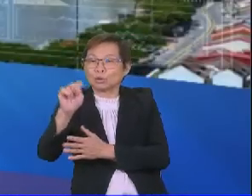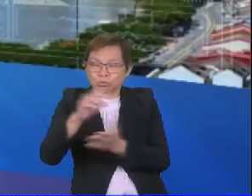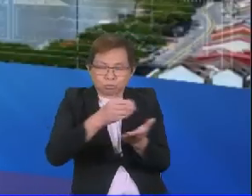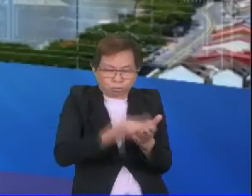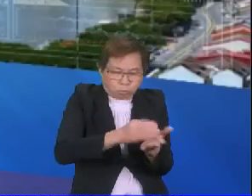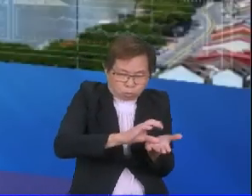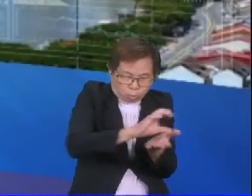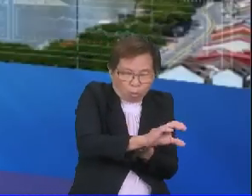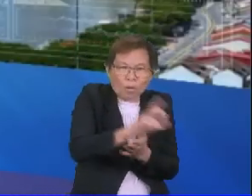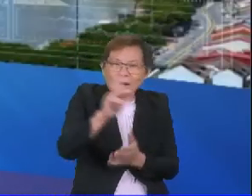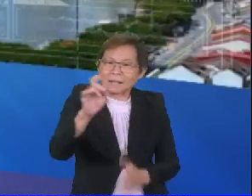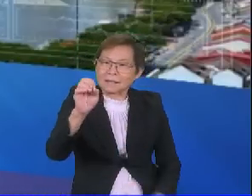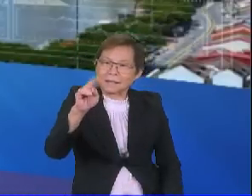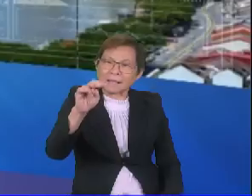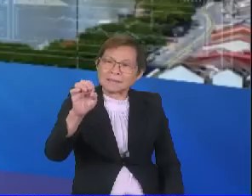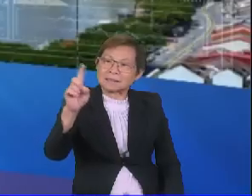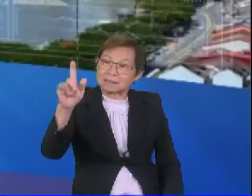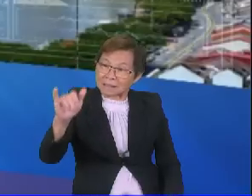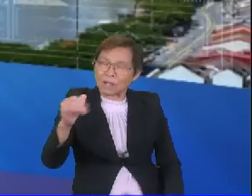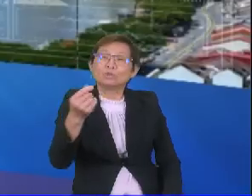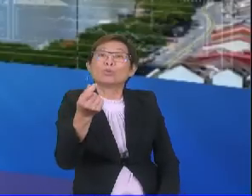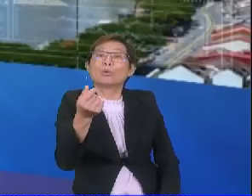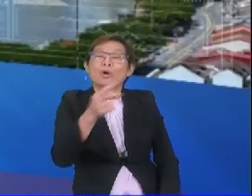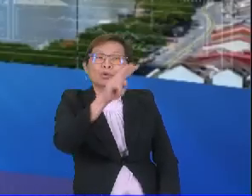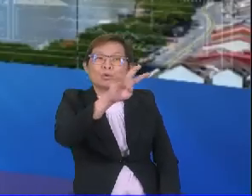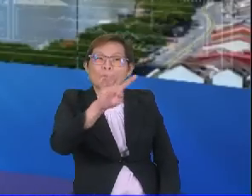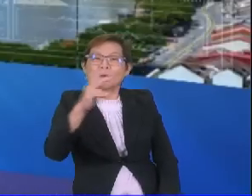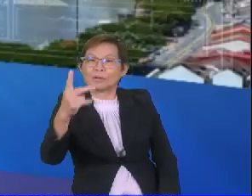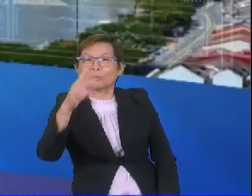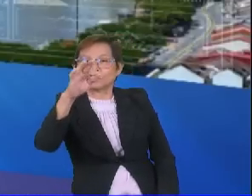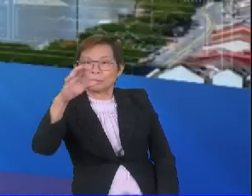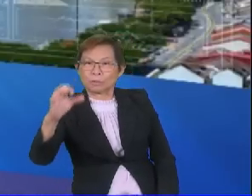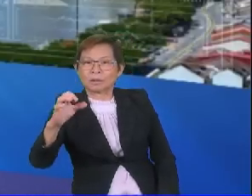Adun yang berjumlah 24.900